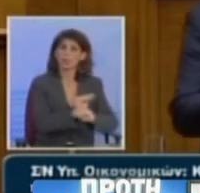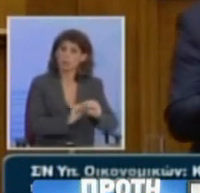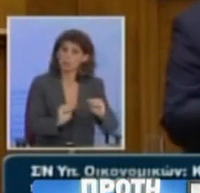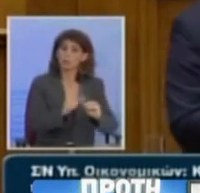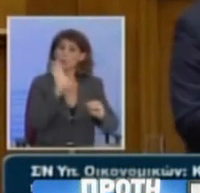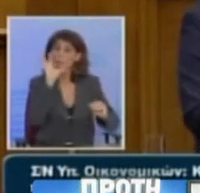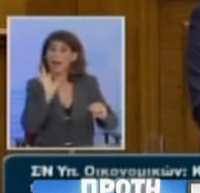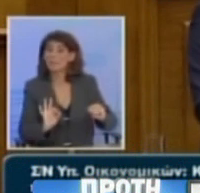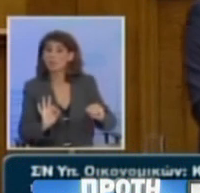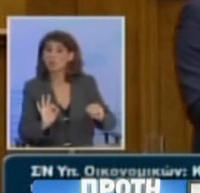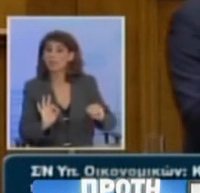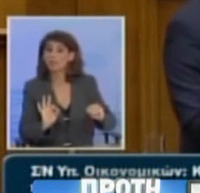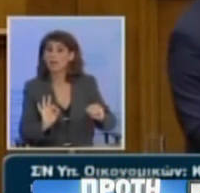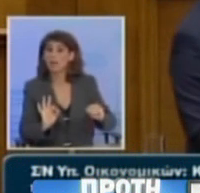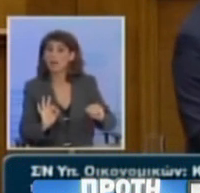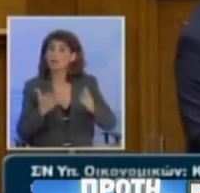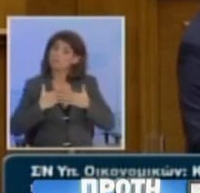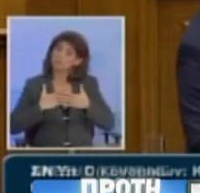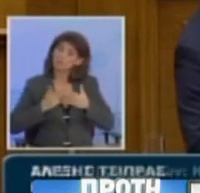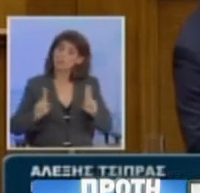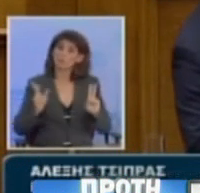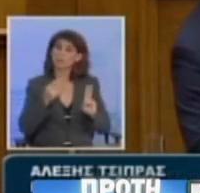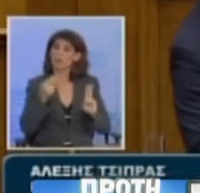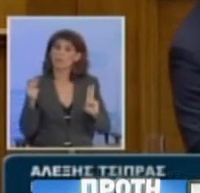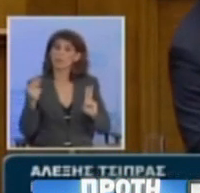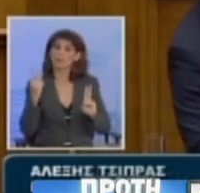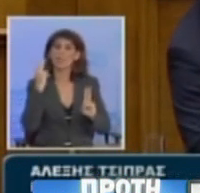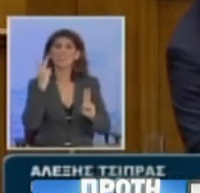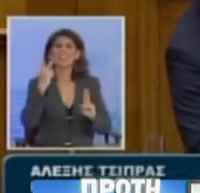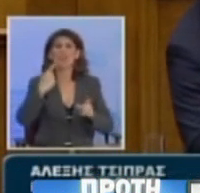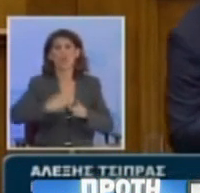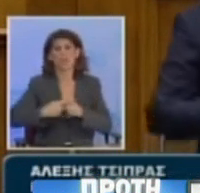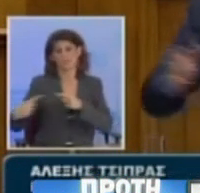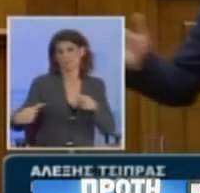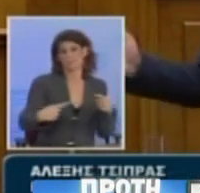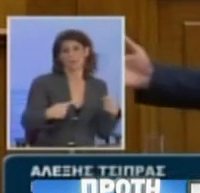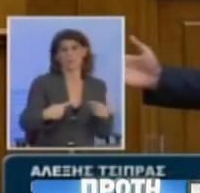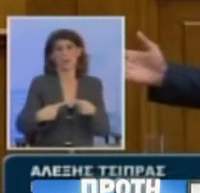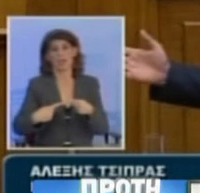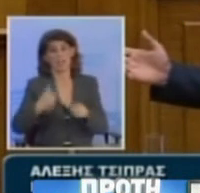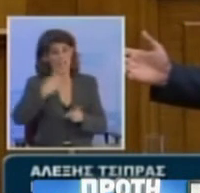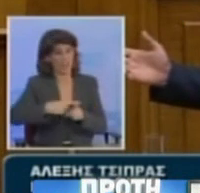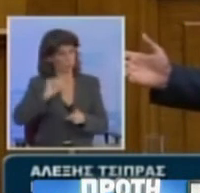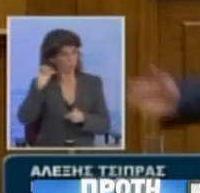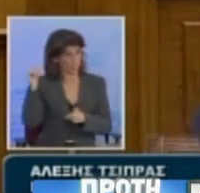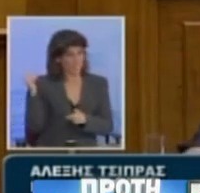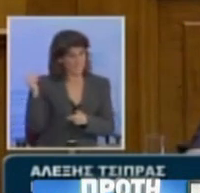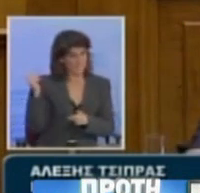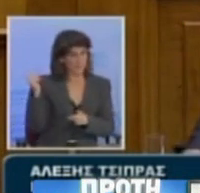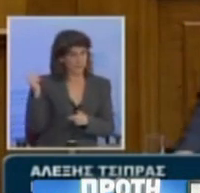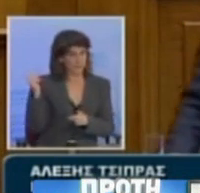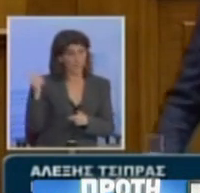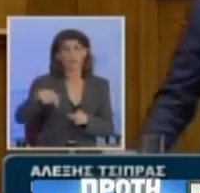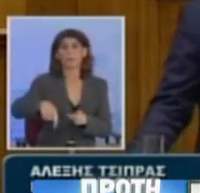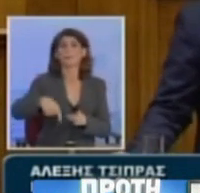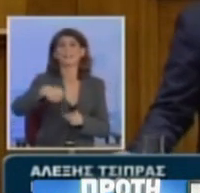Στην πραγματικότητα όμως, επιτρέψτε μου την έκφραση, συγκρούονται δύο Ελλάδες. Η Ελλάδα του χθες με